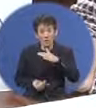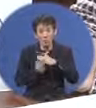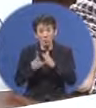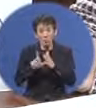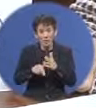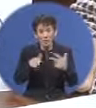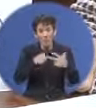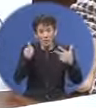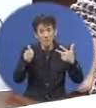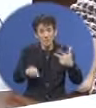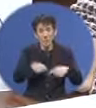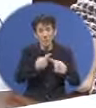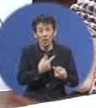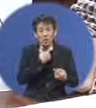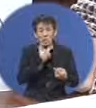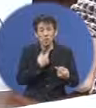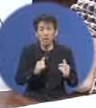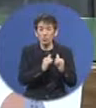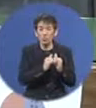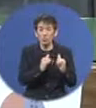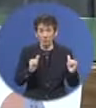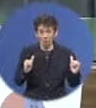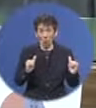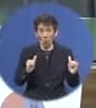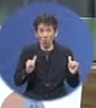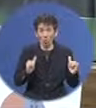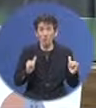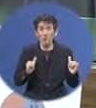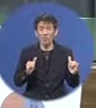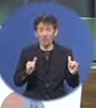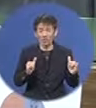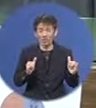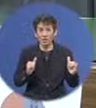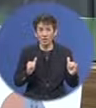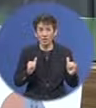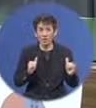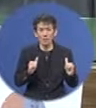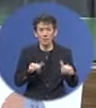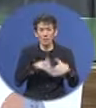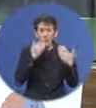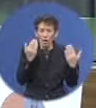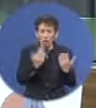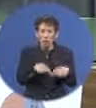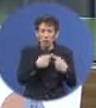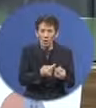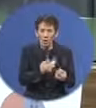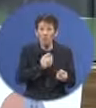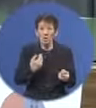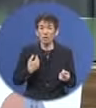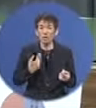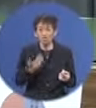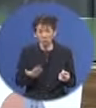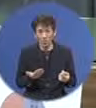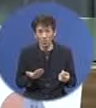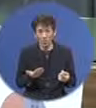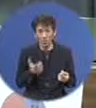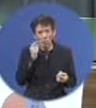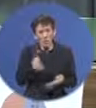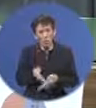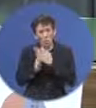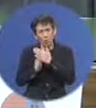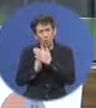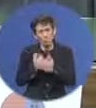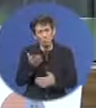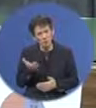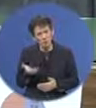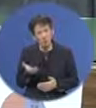に入りたいというような人が、 はい、 十分入れてくれるだろうか、 はいはい、 どこでも入れてくれないんじゃないかと